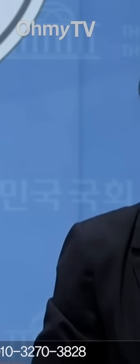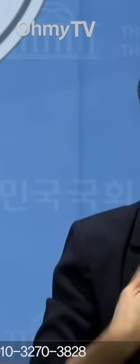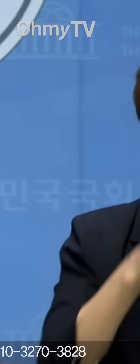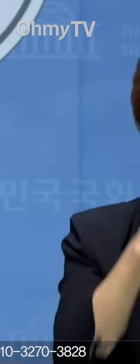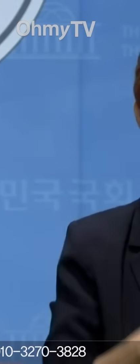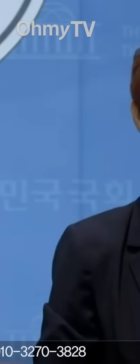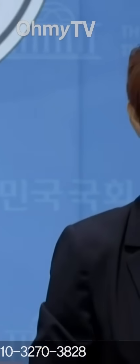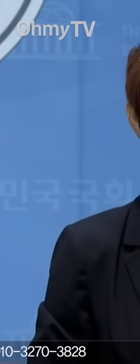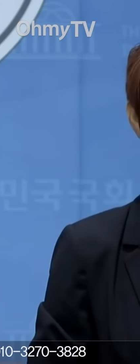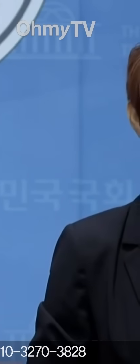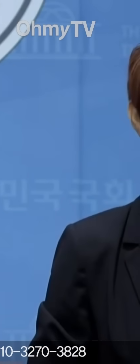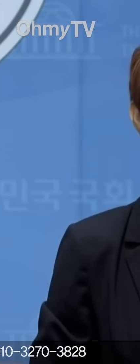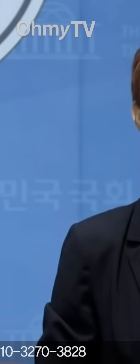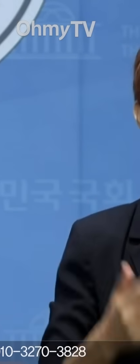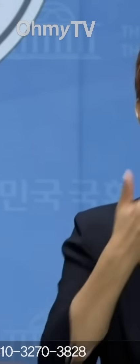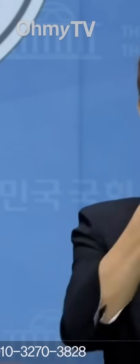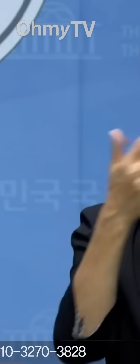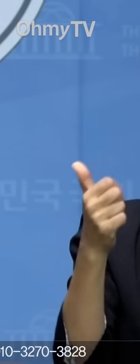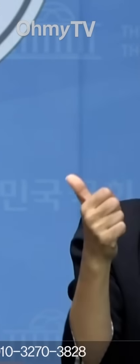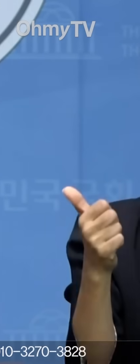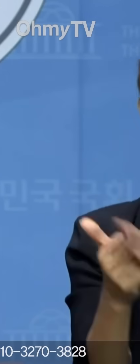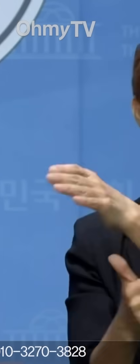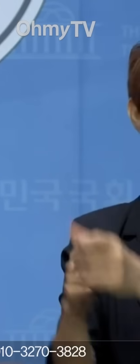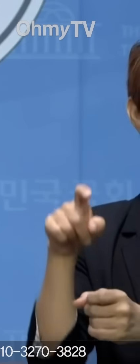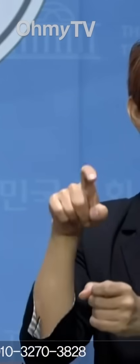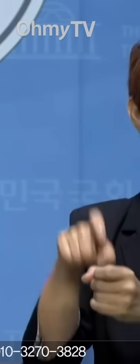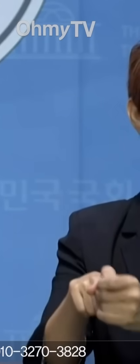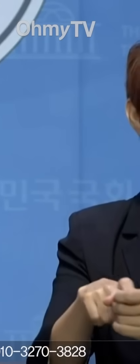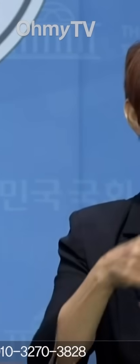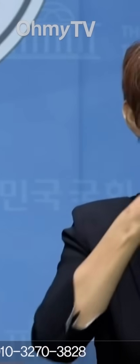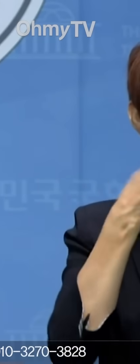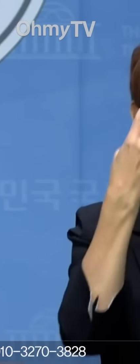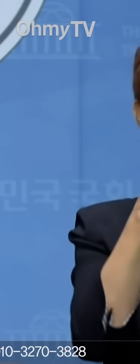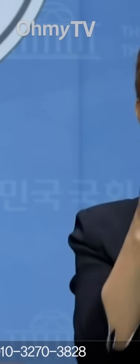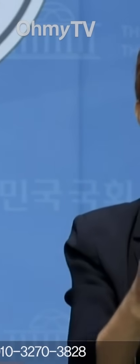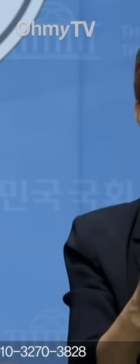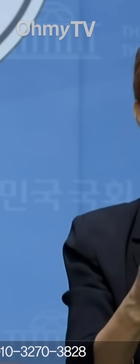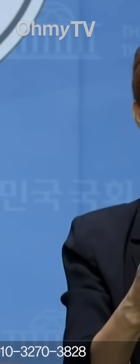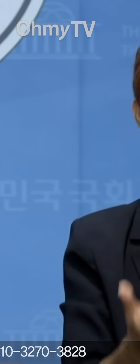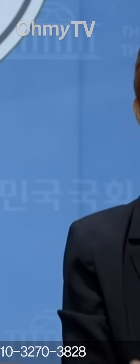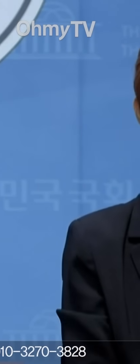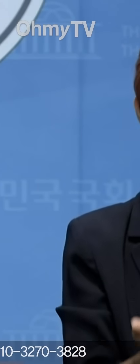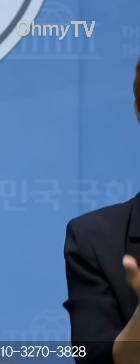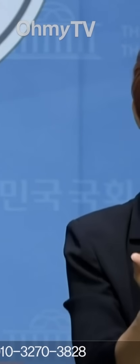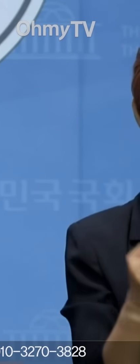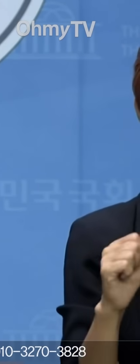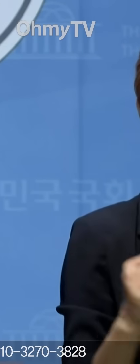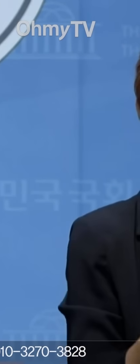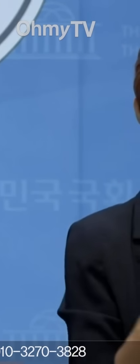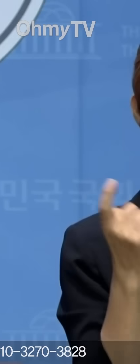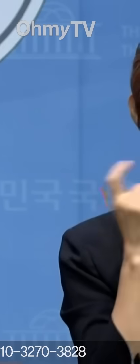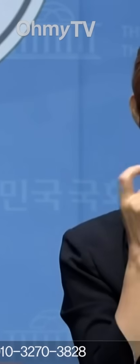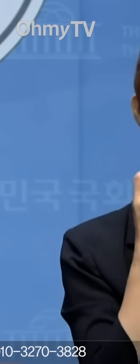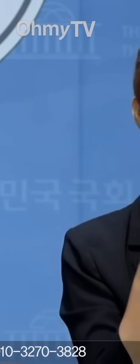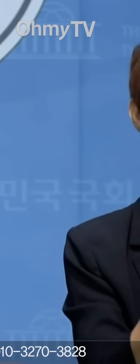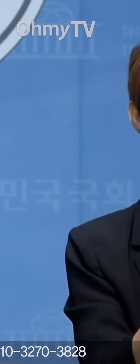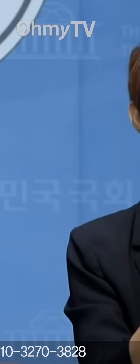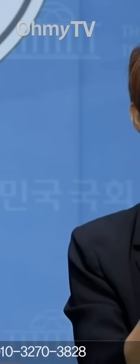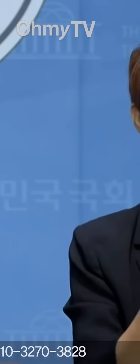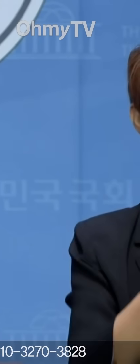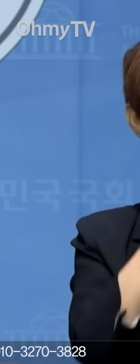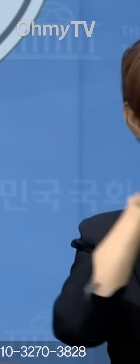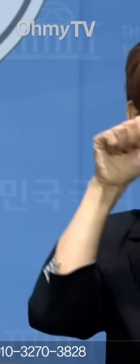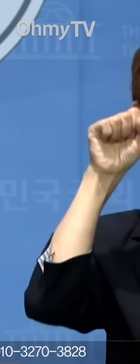이재명 대표를 죽이려는 수원지검의 무리한 사건 조작과 거짓 주장을